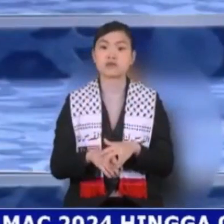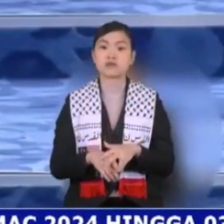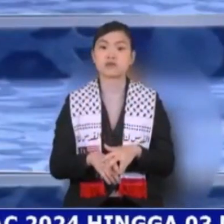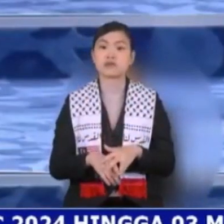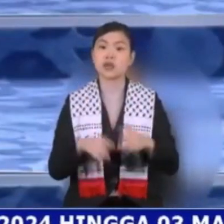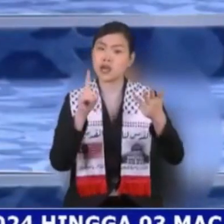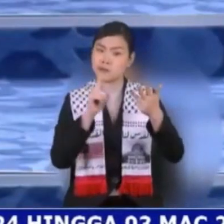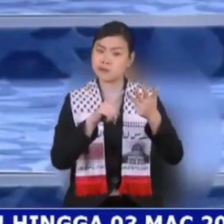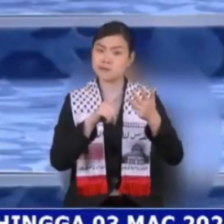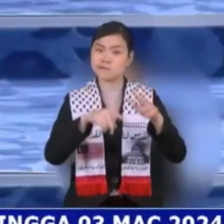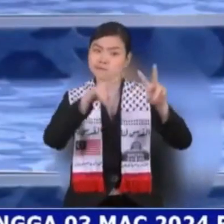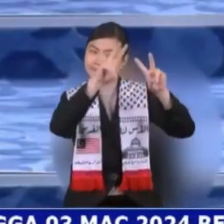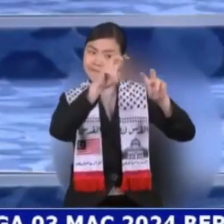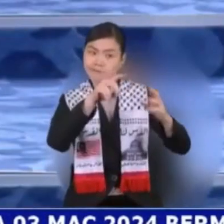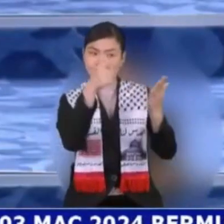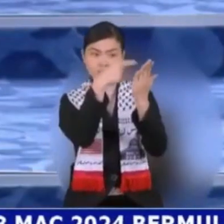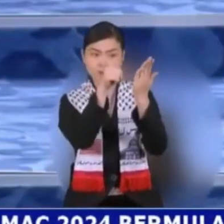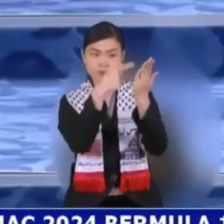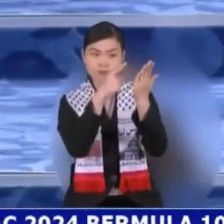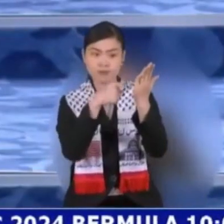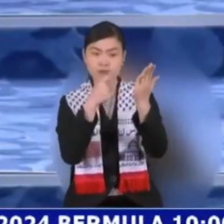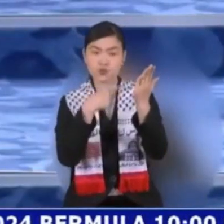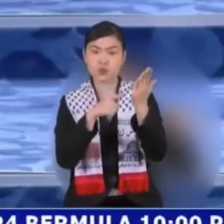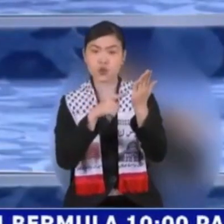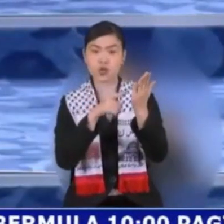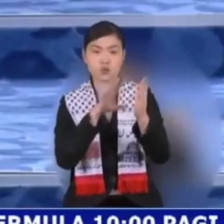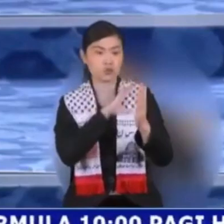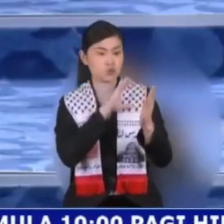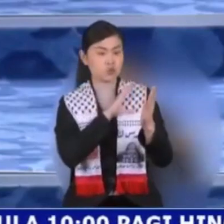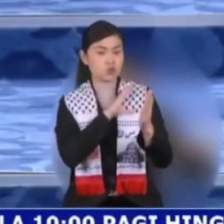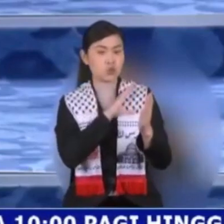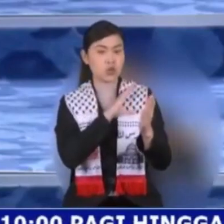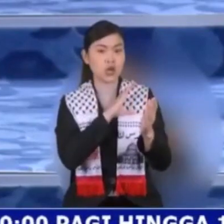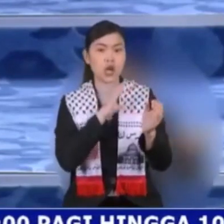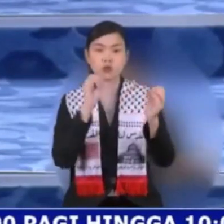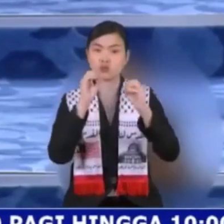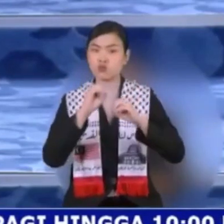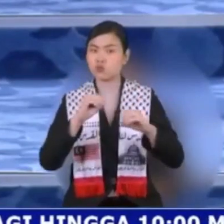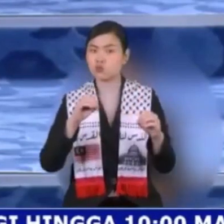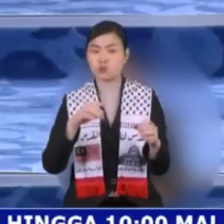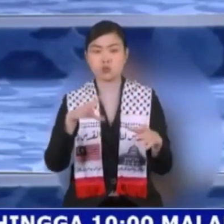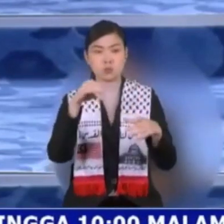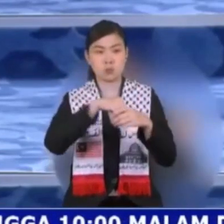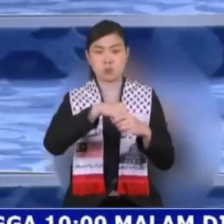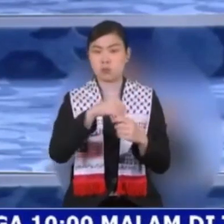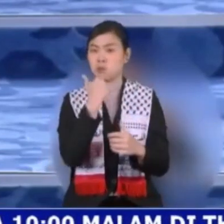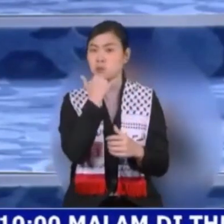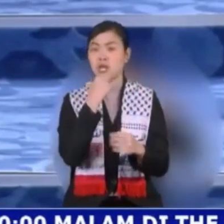melepasi tapisan keselamatan oleh pihak polis dan tak termasuk dalam senarai syak.